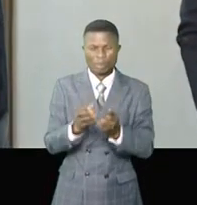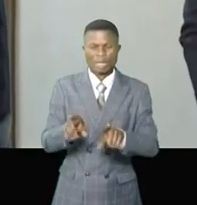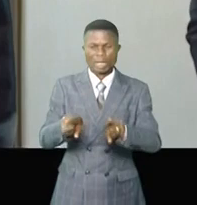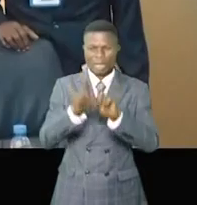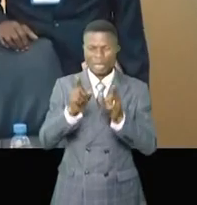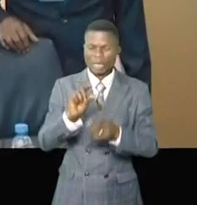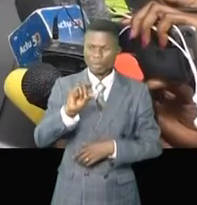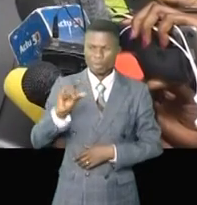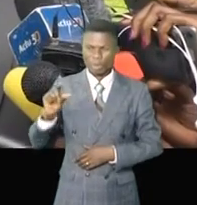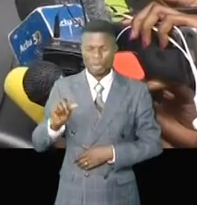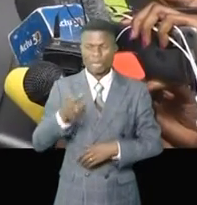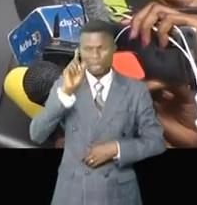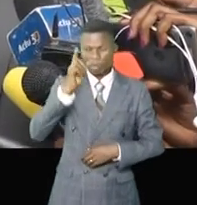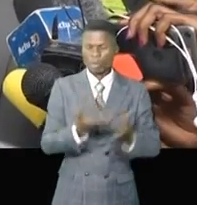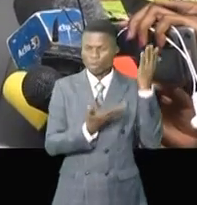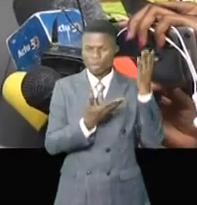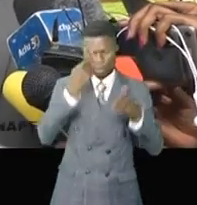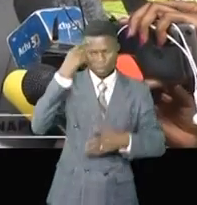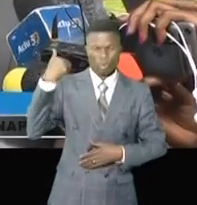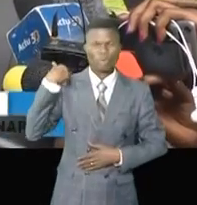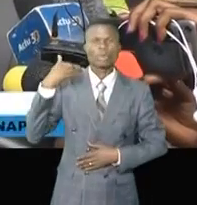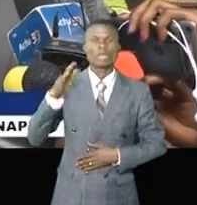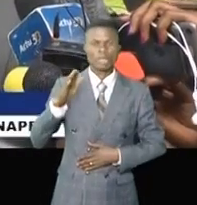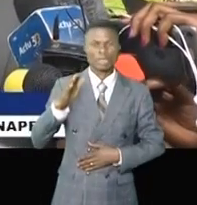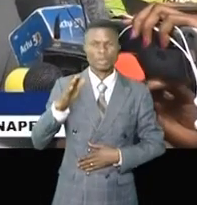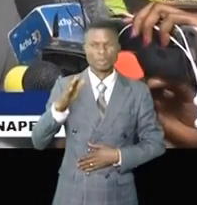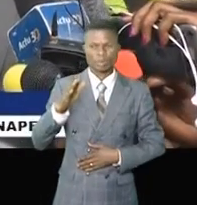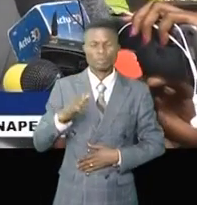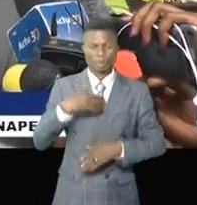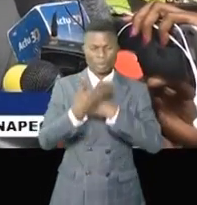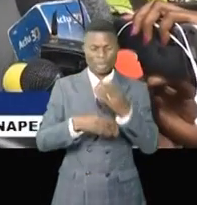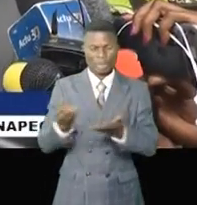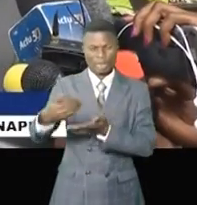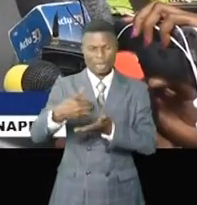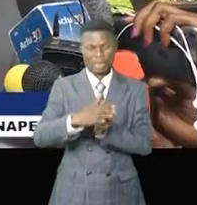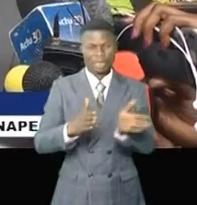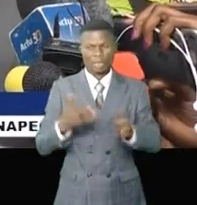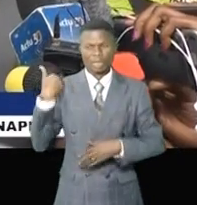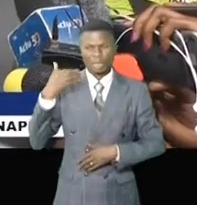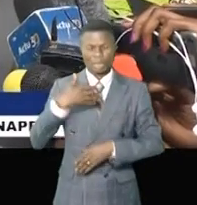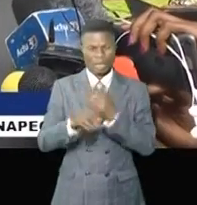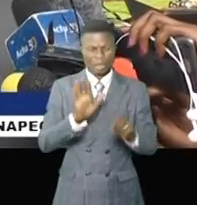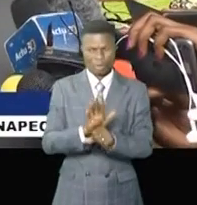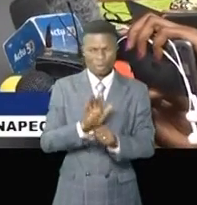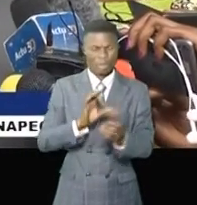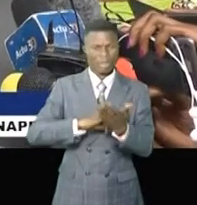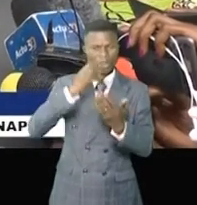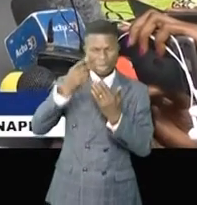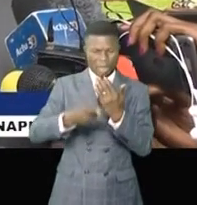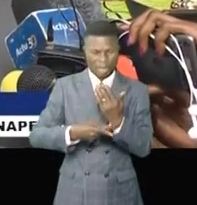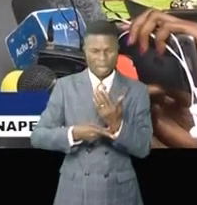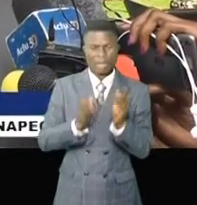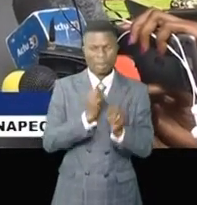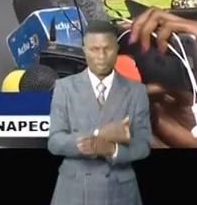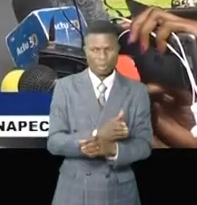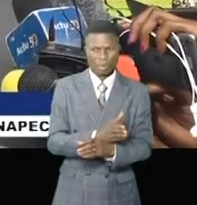Bien que ce soit une priorité pour l'État aujourd'hui de réaliser des recettes, mais il faut qu'on les fasse suivant un programme assez établi,